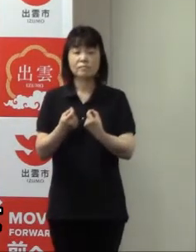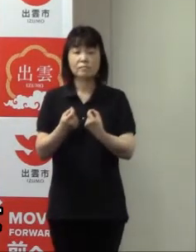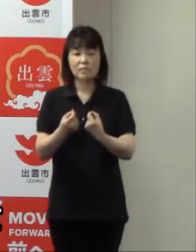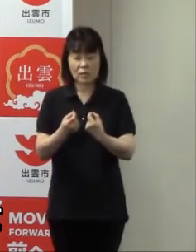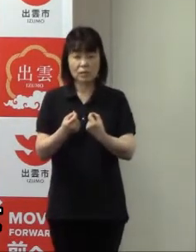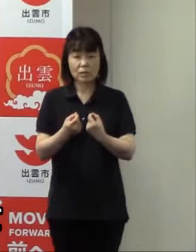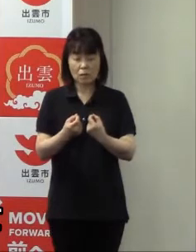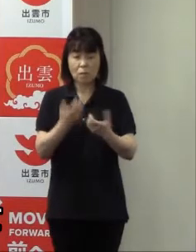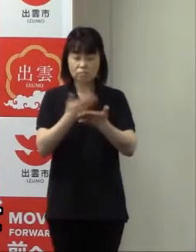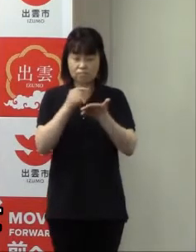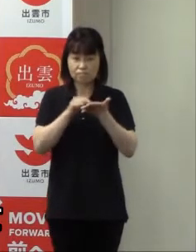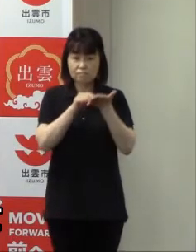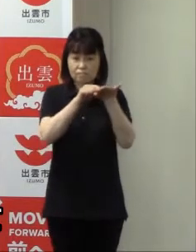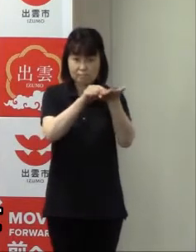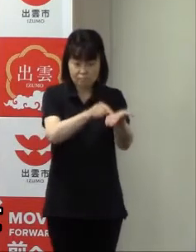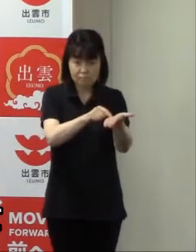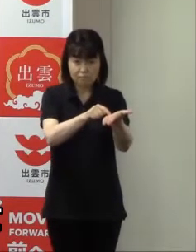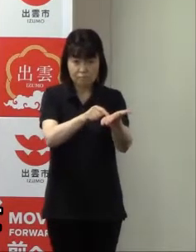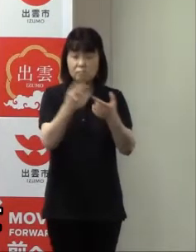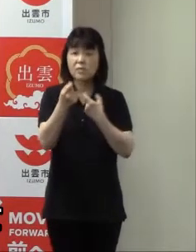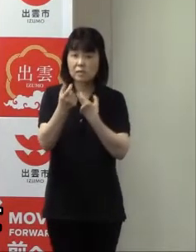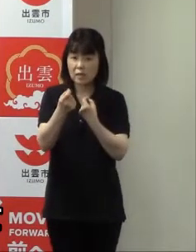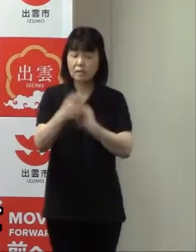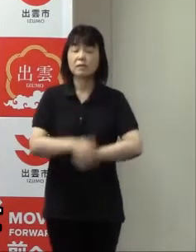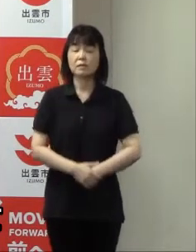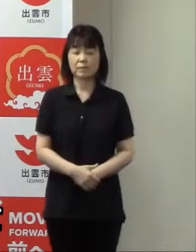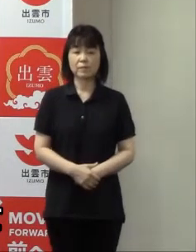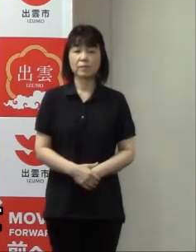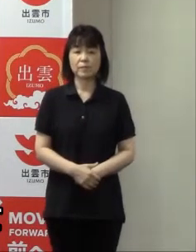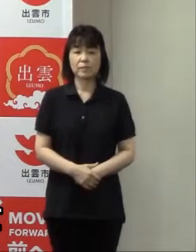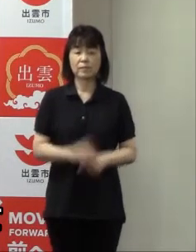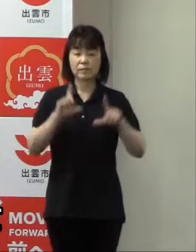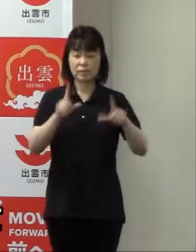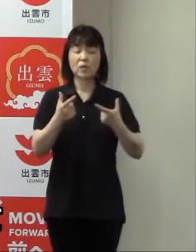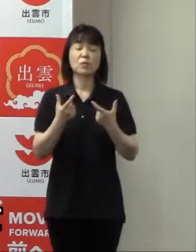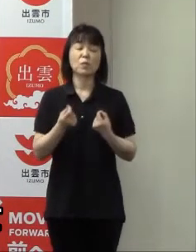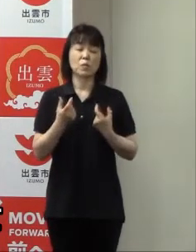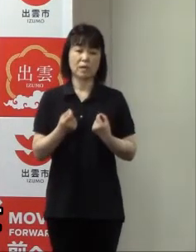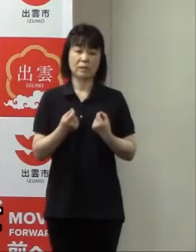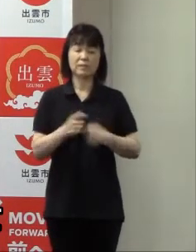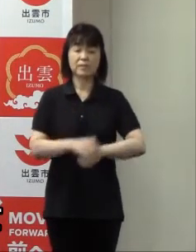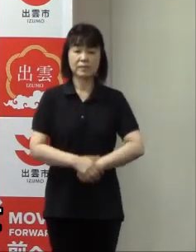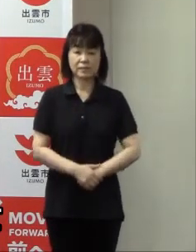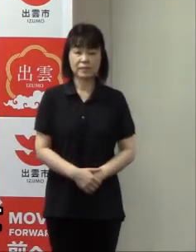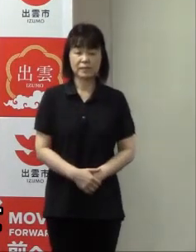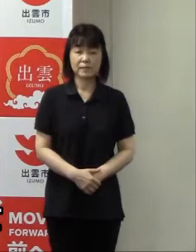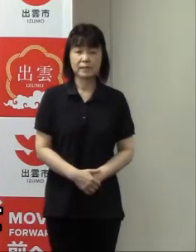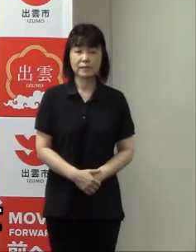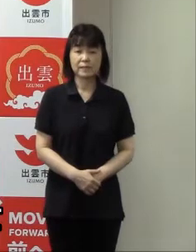守って対応されていくということでよろしいですか。わかりました。ありがとうございます。